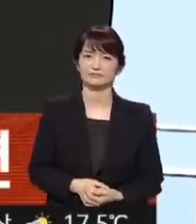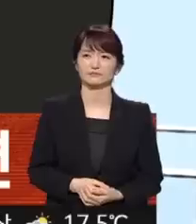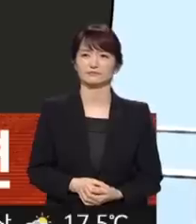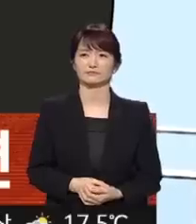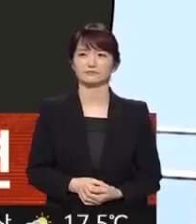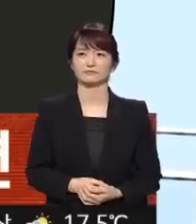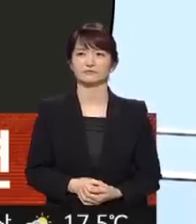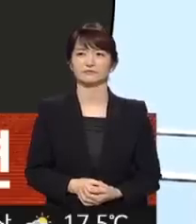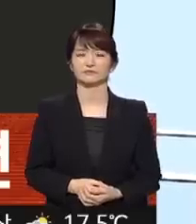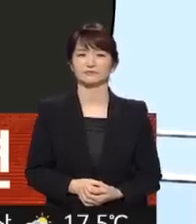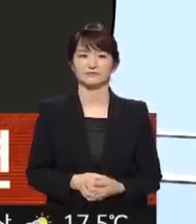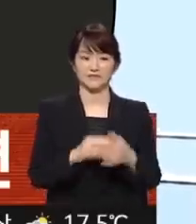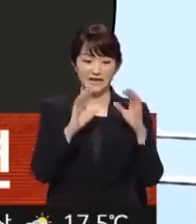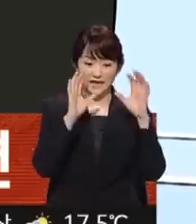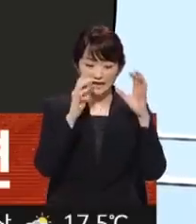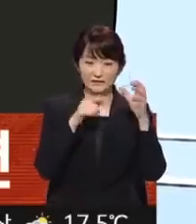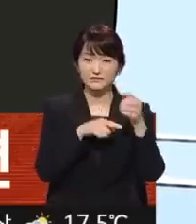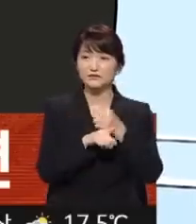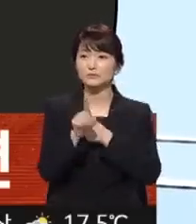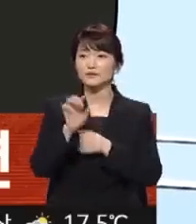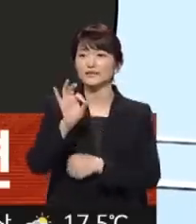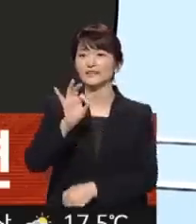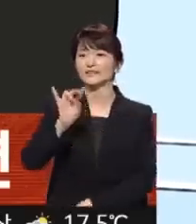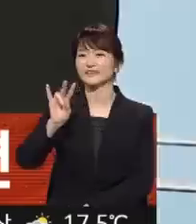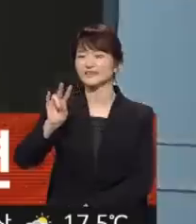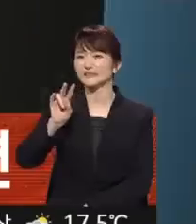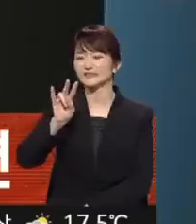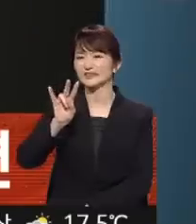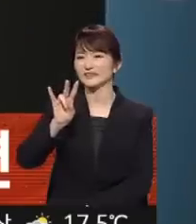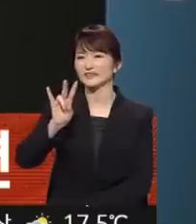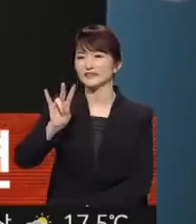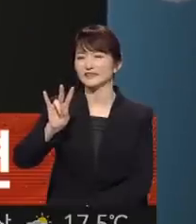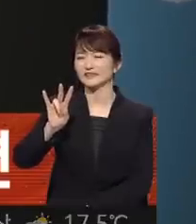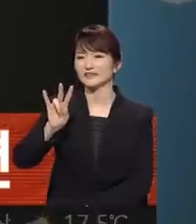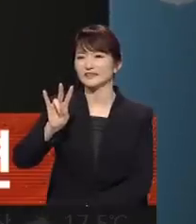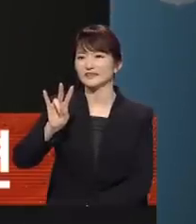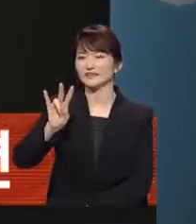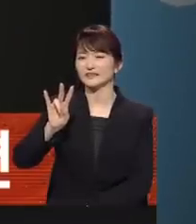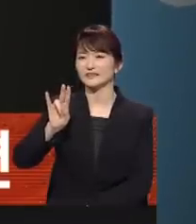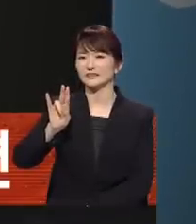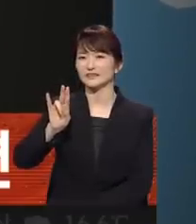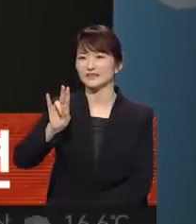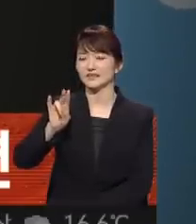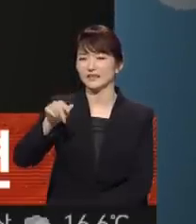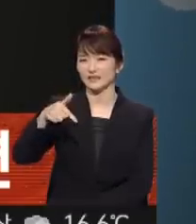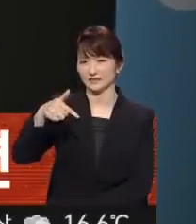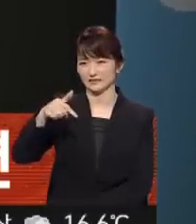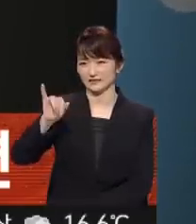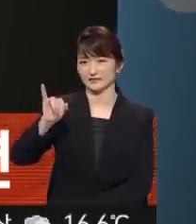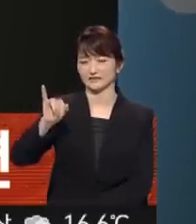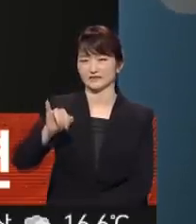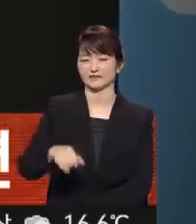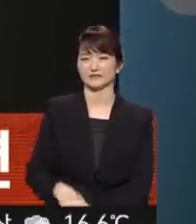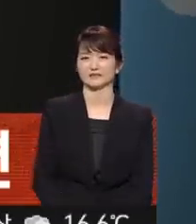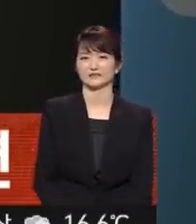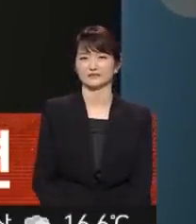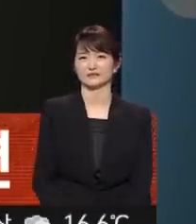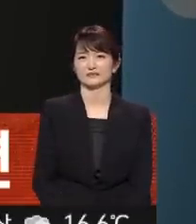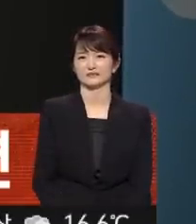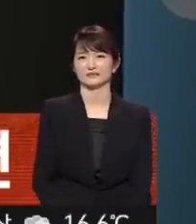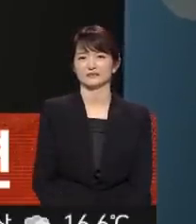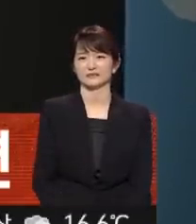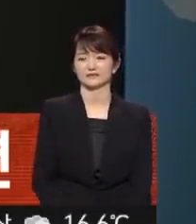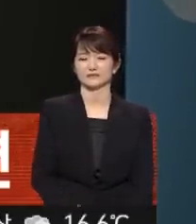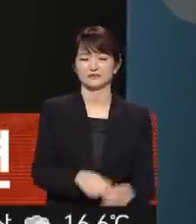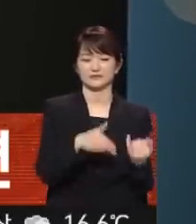아기 베이비를 애기라고 했다는 거예요. 그러니까 이런 문제가 있었는데 사실은 그때는 천 씨가 이 자기 남편을 너무 사랑하다